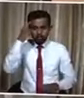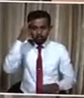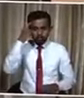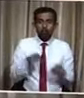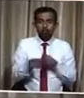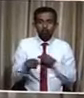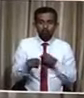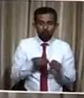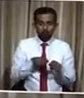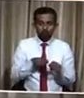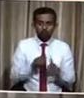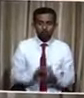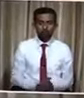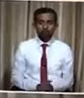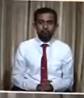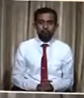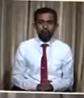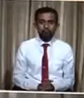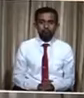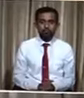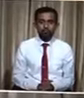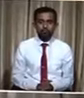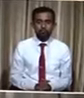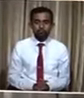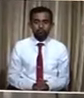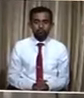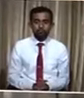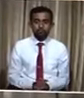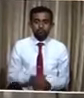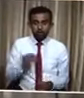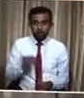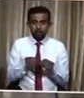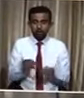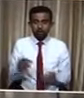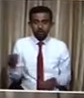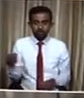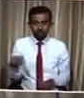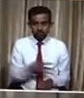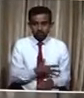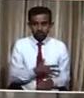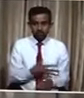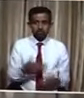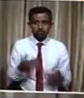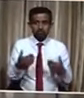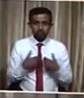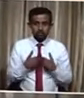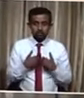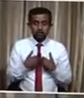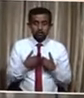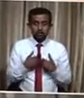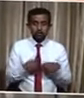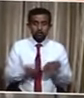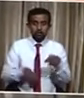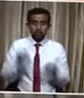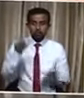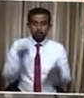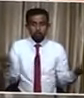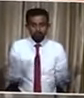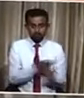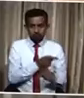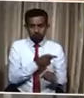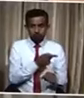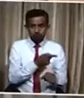மக்களுக்காக அந்த நாளில் இன்று முள்ளிவாய்க்காலில் அந்த நினைவேந்தல் நாள் அனுஷ்டிக்கப்பட்டுக் கொண்டிருக்கின்ற இந்த